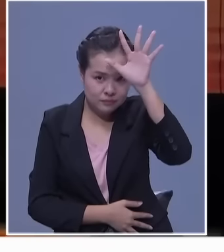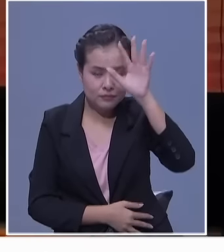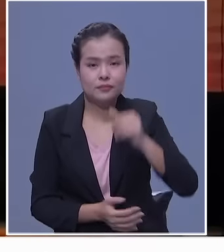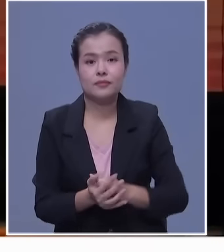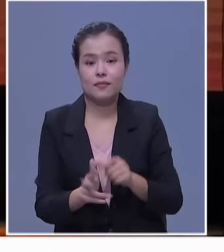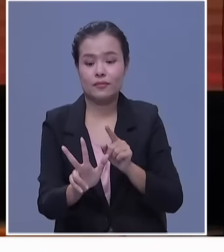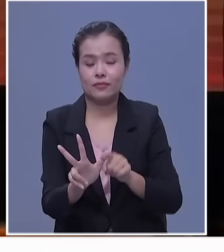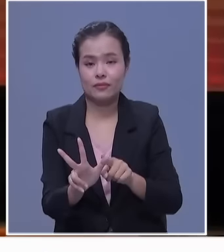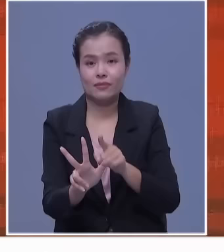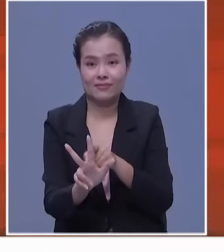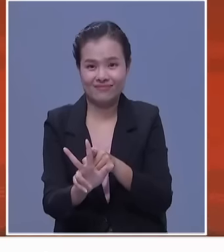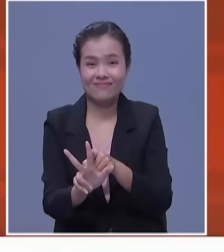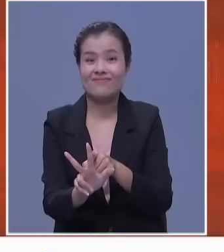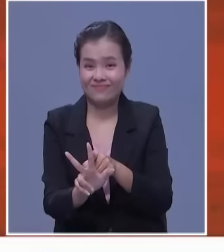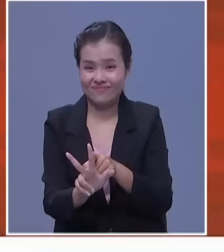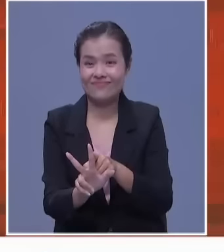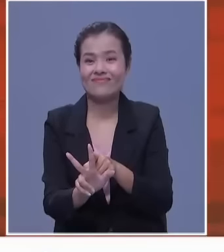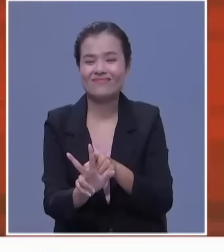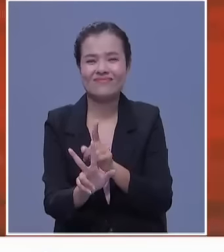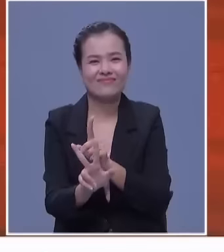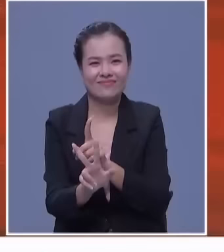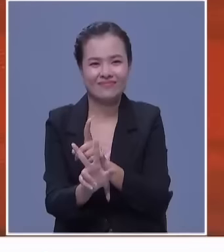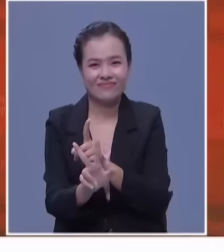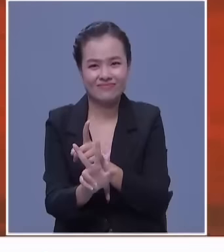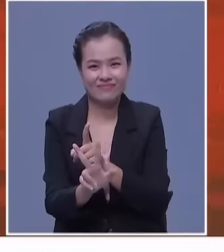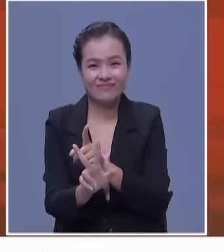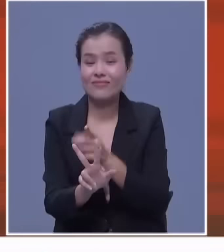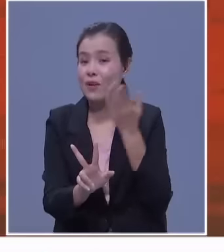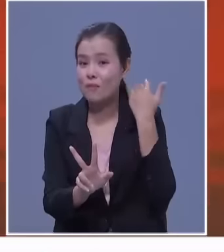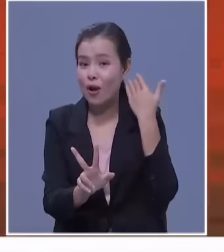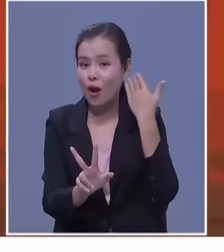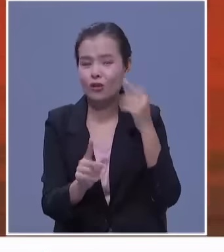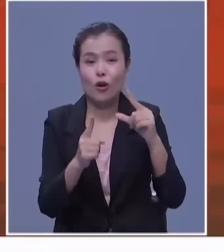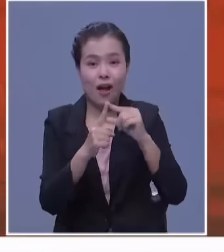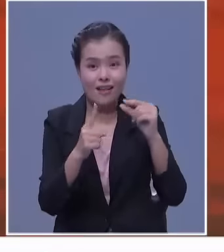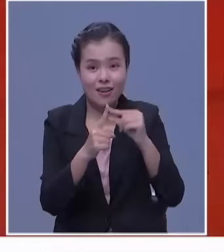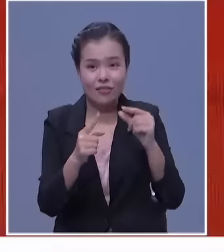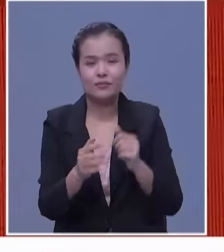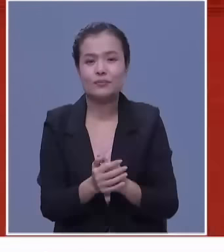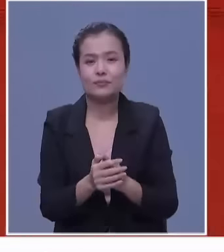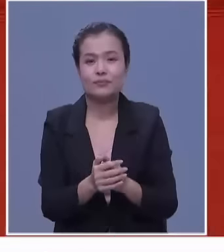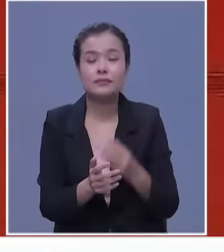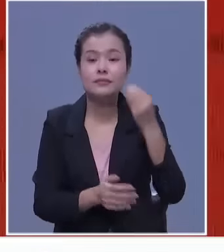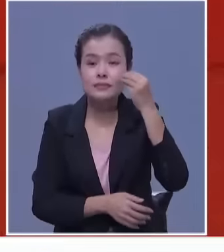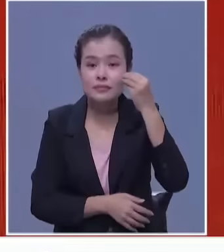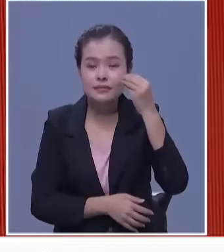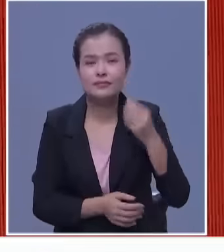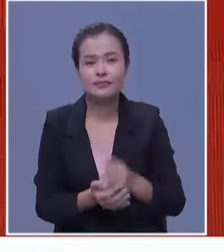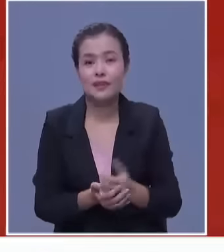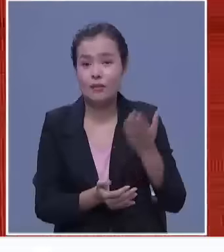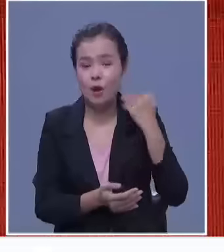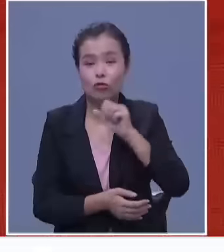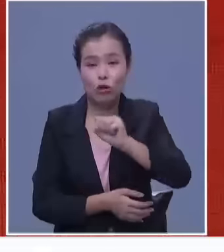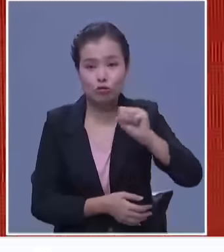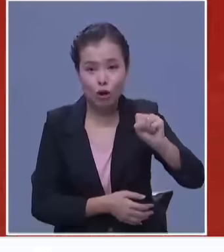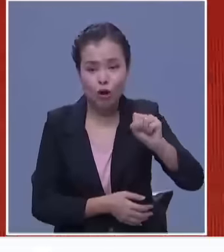กิจคุณประธานก้าวหน้าอดีตหัวหน้าพรคอนาคใหม่ค่ะมีคุณพิธาคุณทิมอดีตสสแบบ